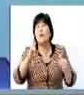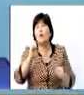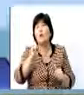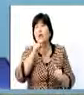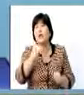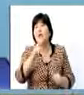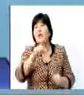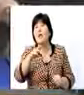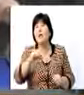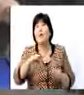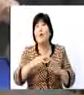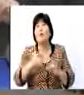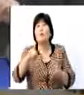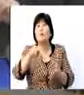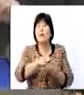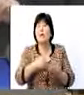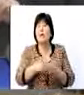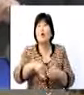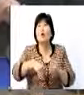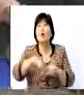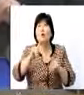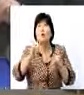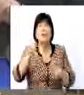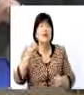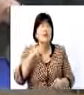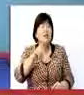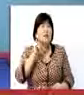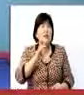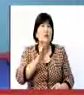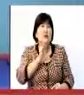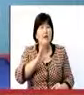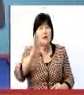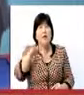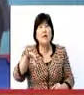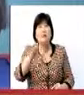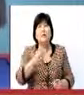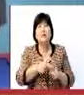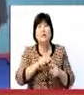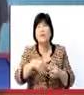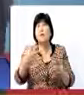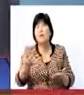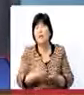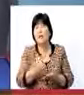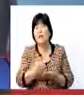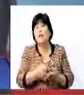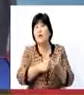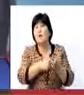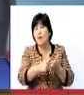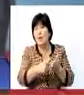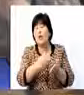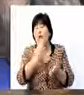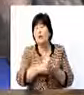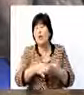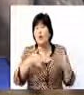в Этнаул. Среди волонтеров Экспо лучшими признаны кызылординские юноши и девушки. За всеми этими достижениями, подчеркнуто,